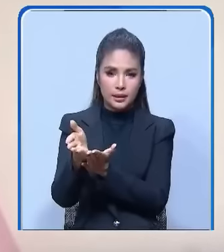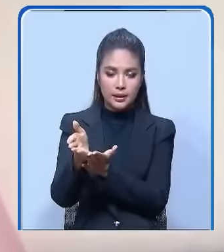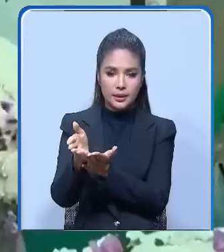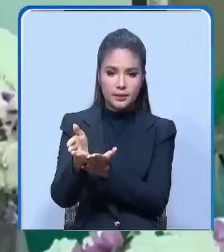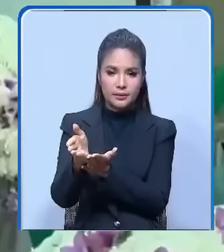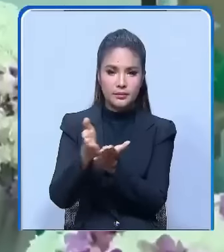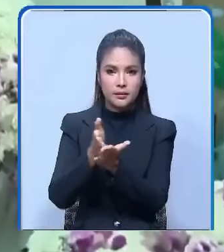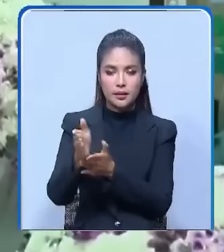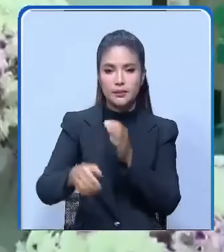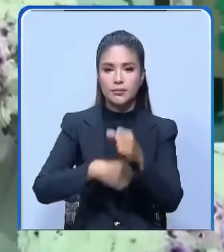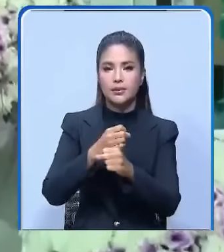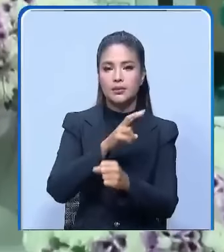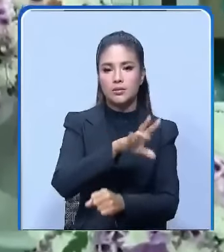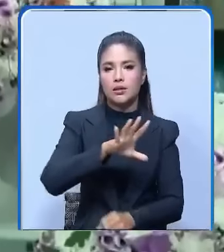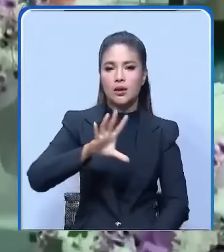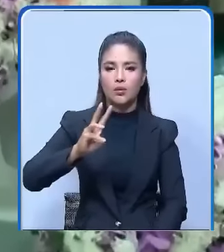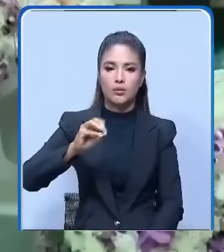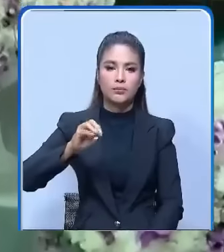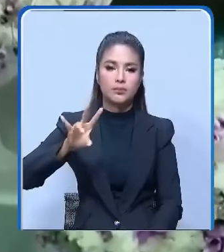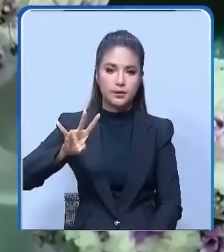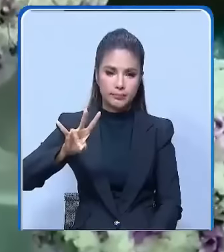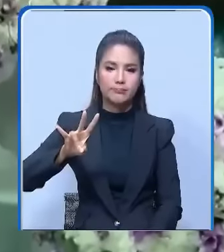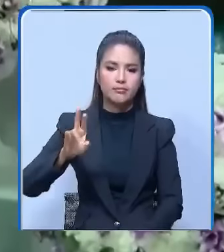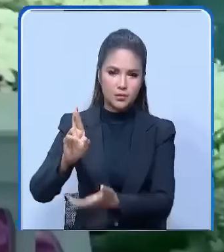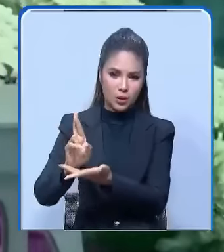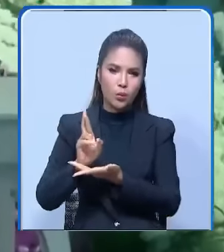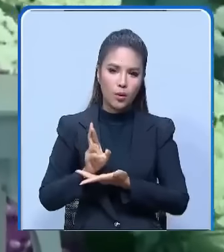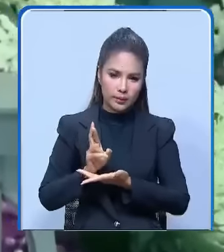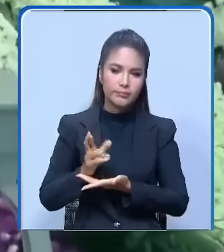บประมาณพ.ศ. 2567นั่นเอง ก็เป็น